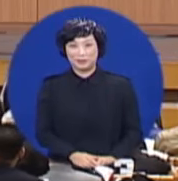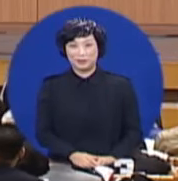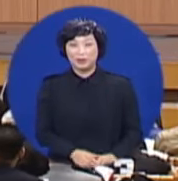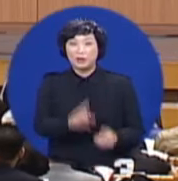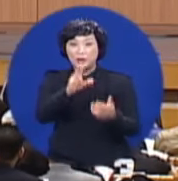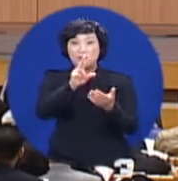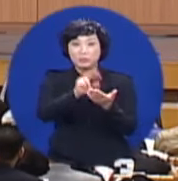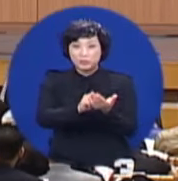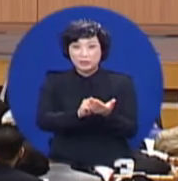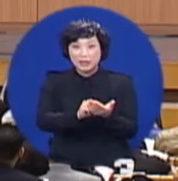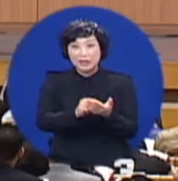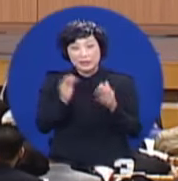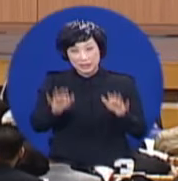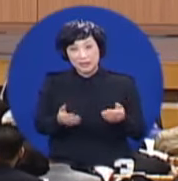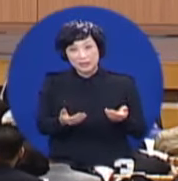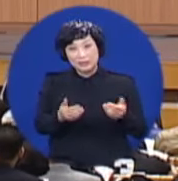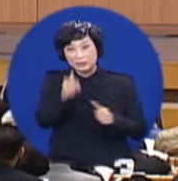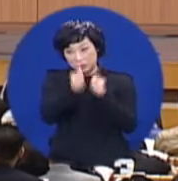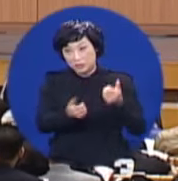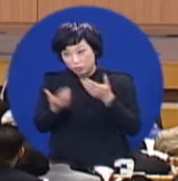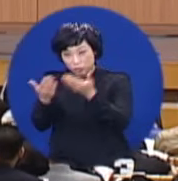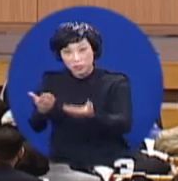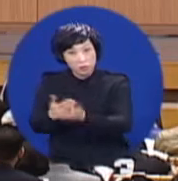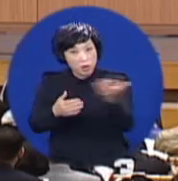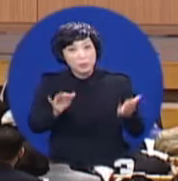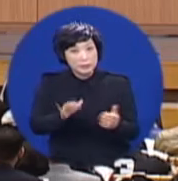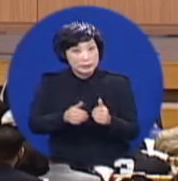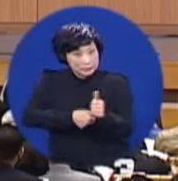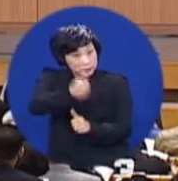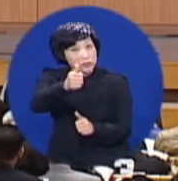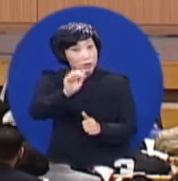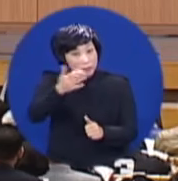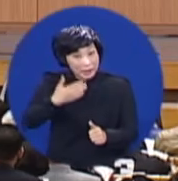문제를 던져 이겨야지 치면 죽어.